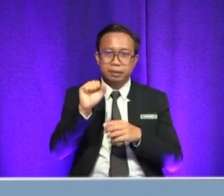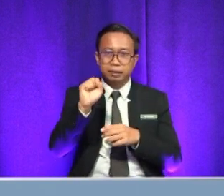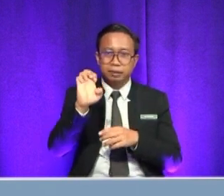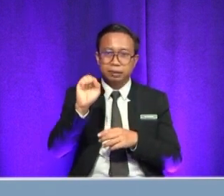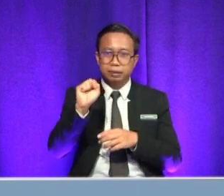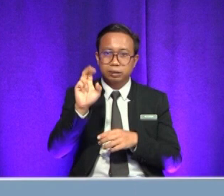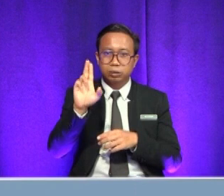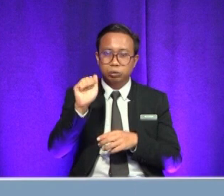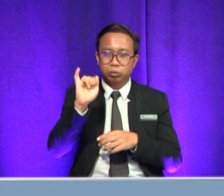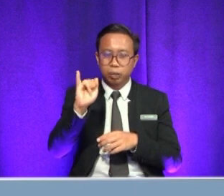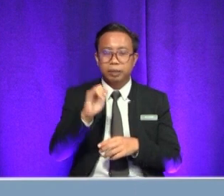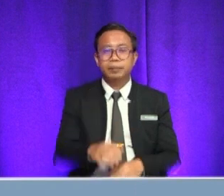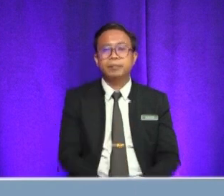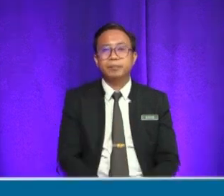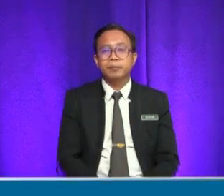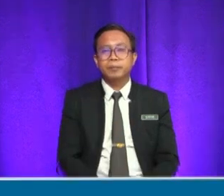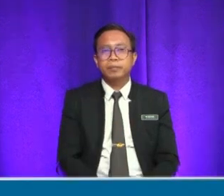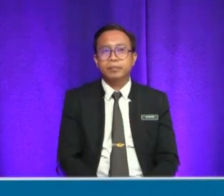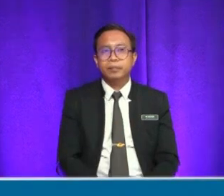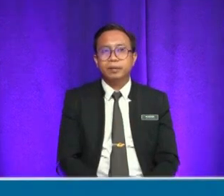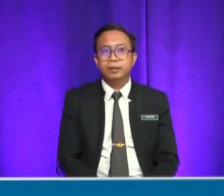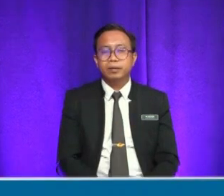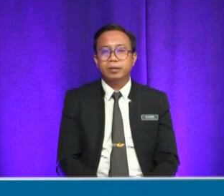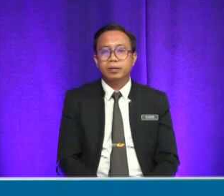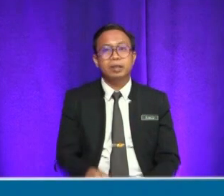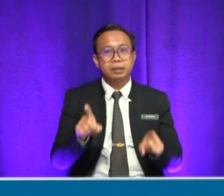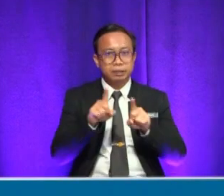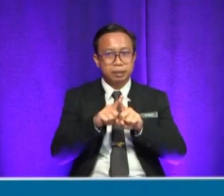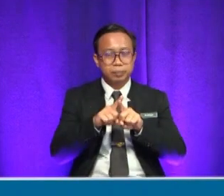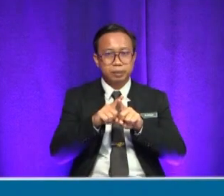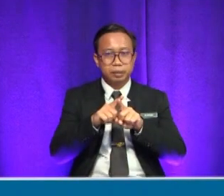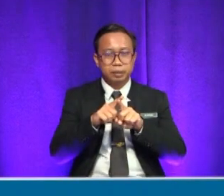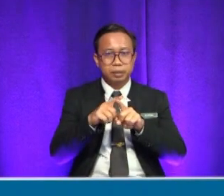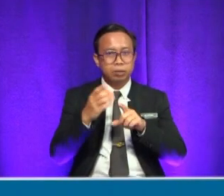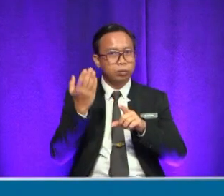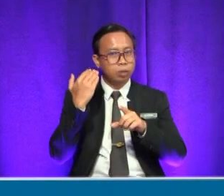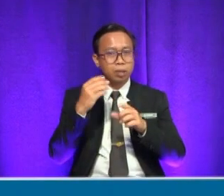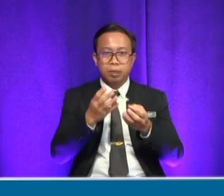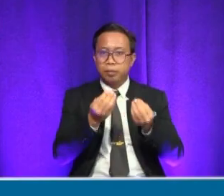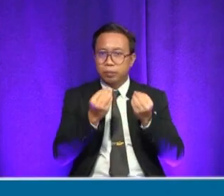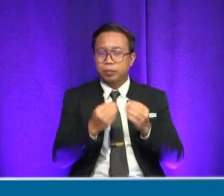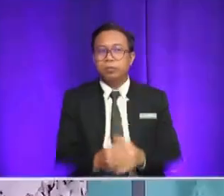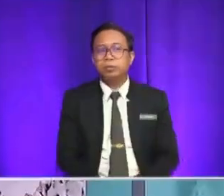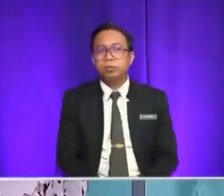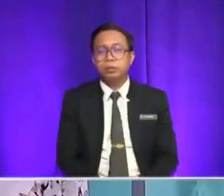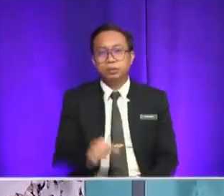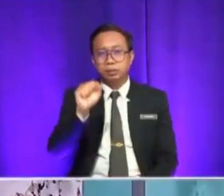Okey. Pastikan sensor yang hendak dipasang betul dan sesuai dengan sensor seperti yang dikehendaki. Sebab sensor